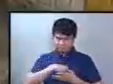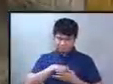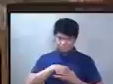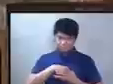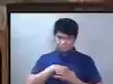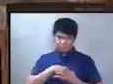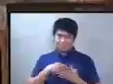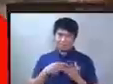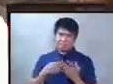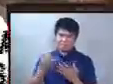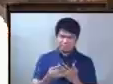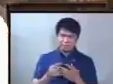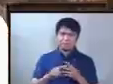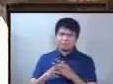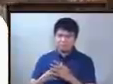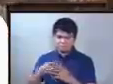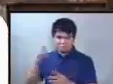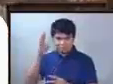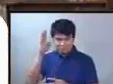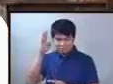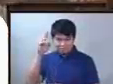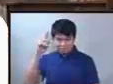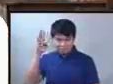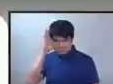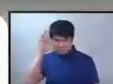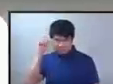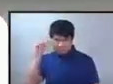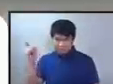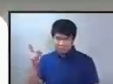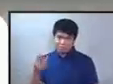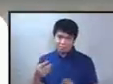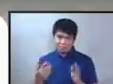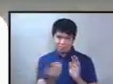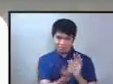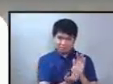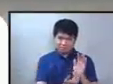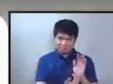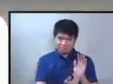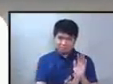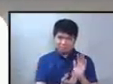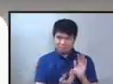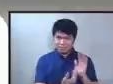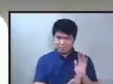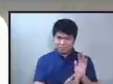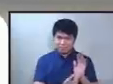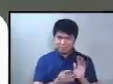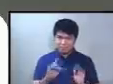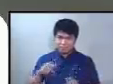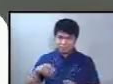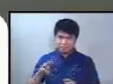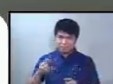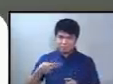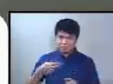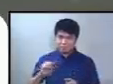at iba pang proyekto na sinimula ni Pinoy. Patunay raw dito ang mga datos ng DPWH na sinigundahan ng sponsor ng DPWH budget na